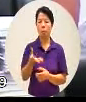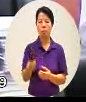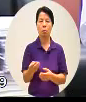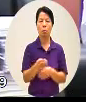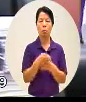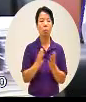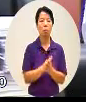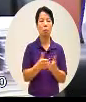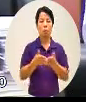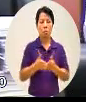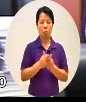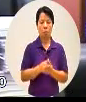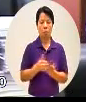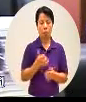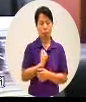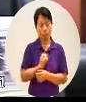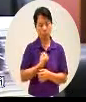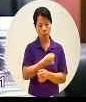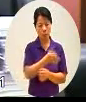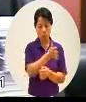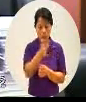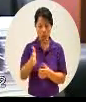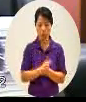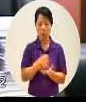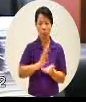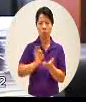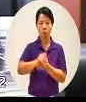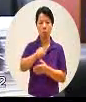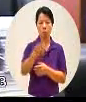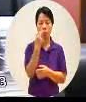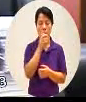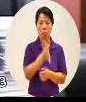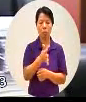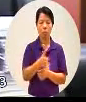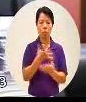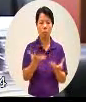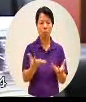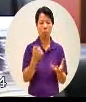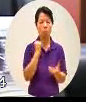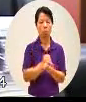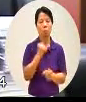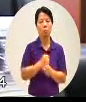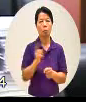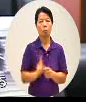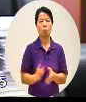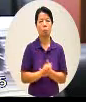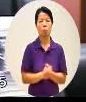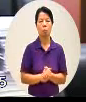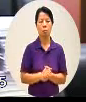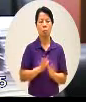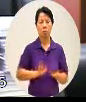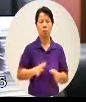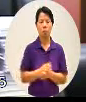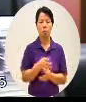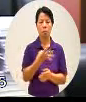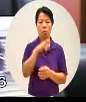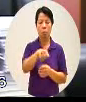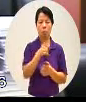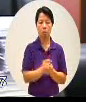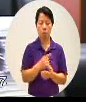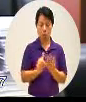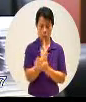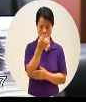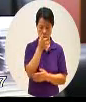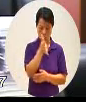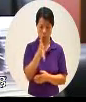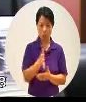是要虚心跟人家请益？不然你用了这么多顾问在说什么？安尼，我今仔日虽然甲你询问，